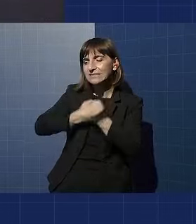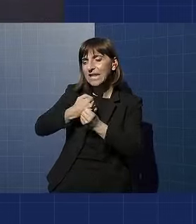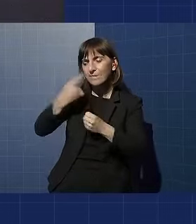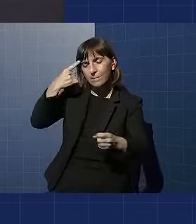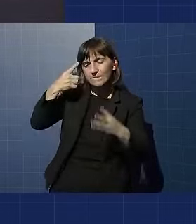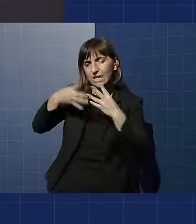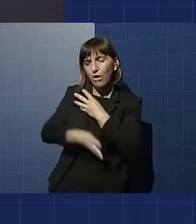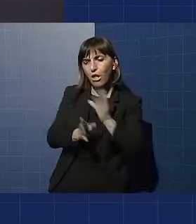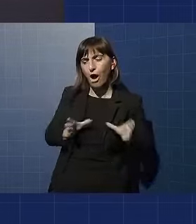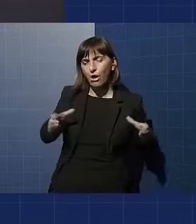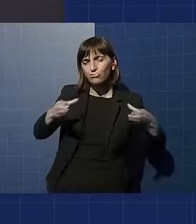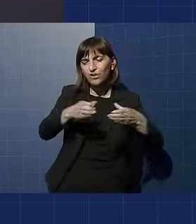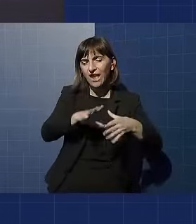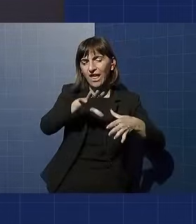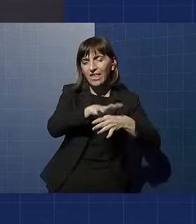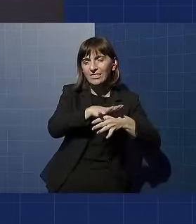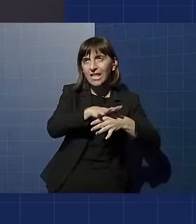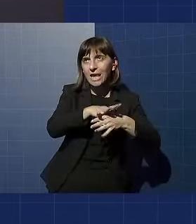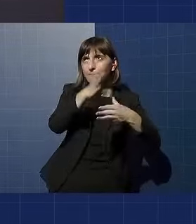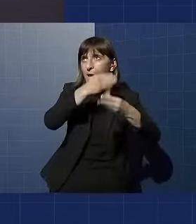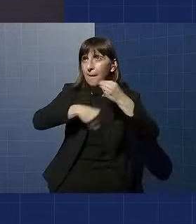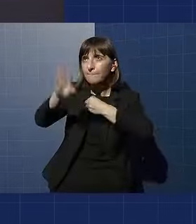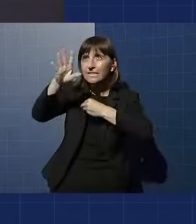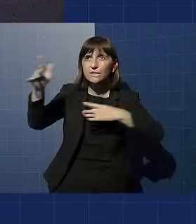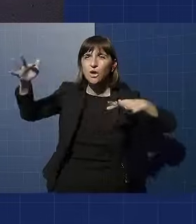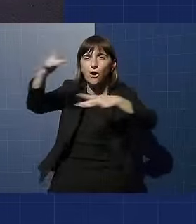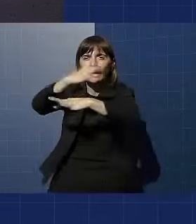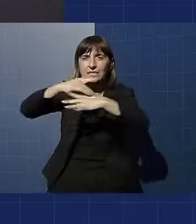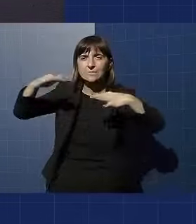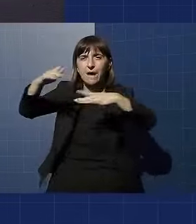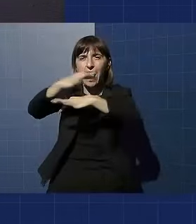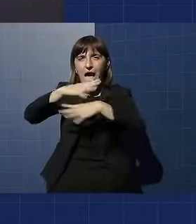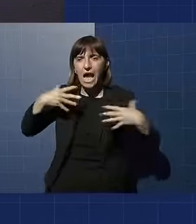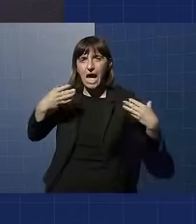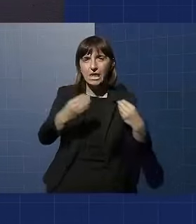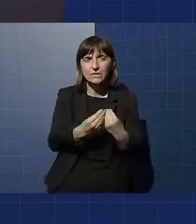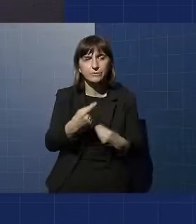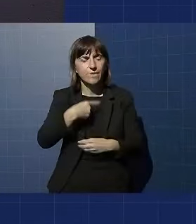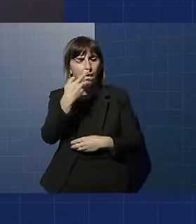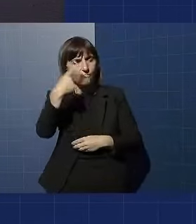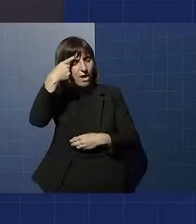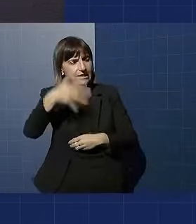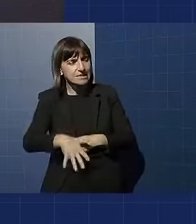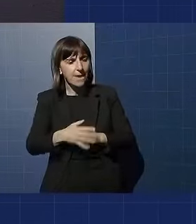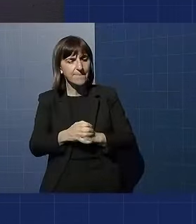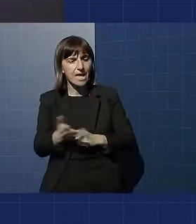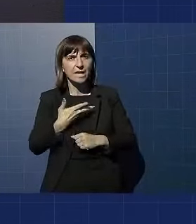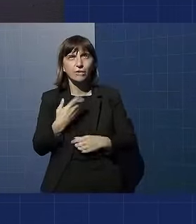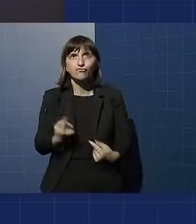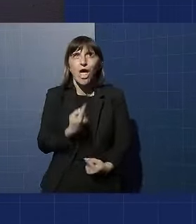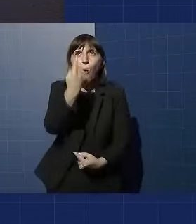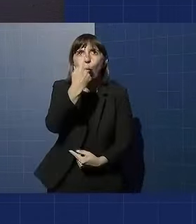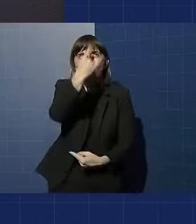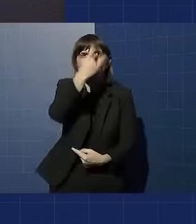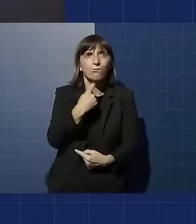una missione nello spazio così lungo. Volevo sapere se esiste un profilo psicologico, uno solo ideale, o dipende